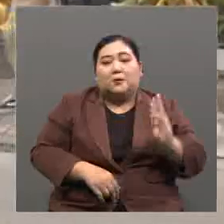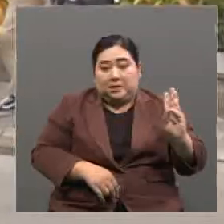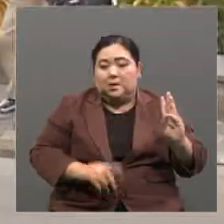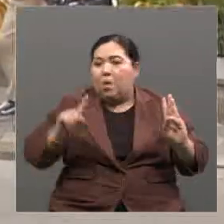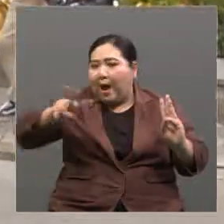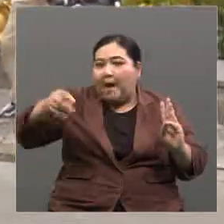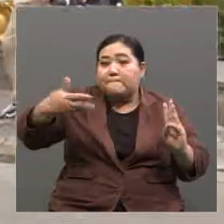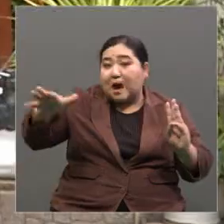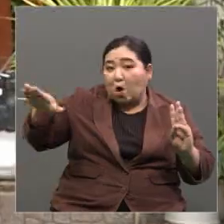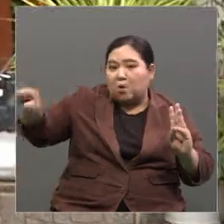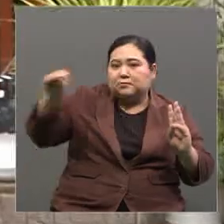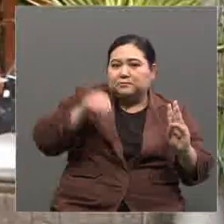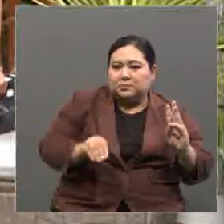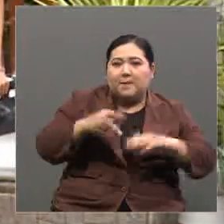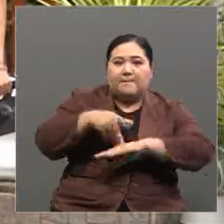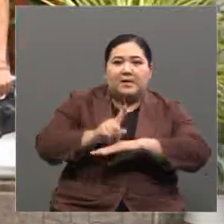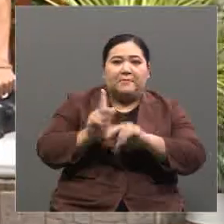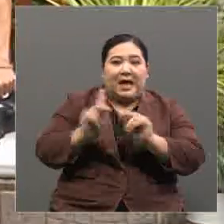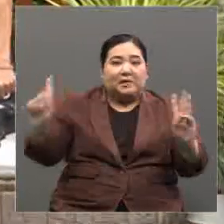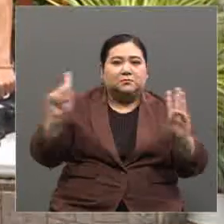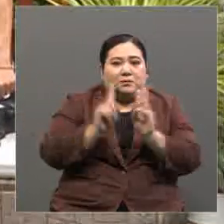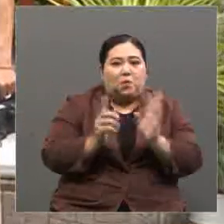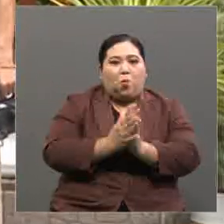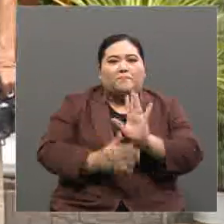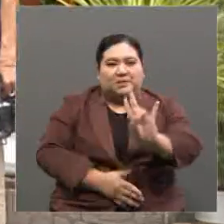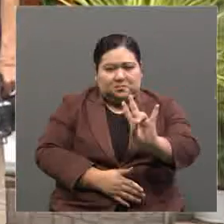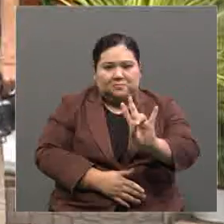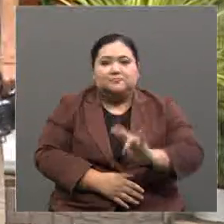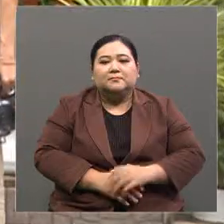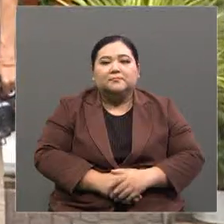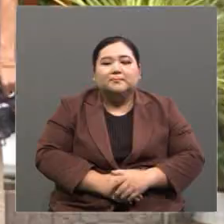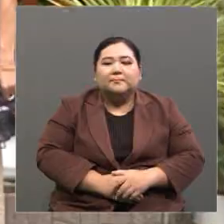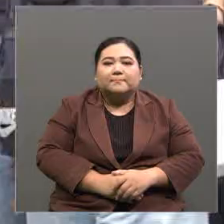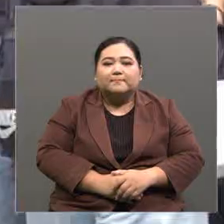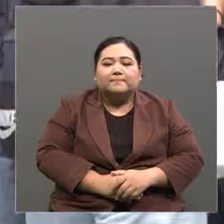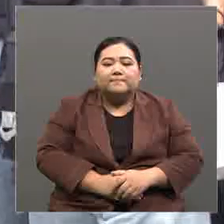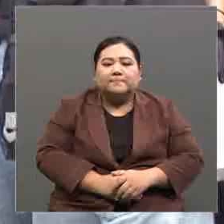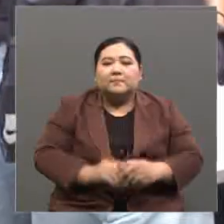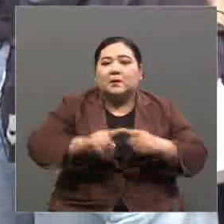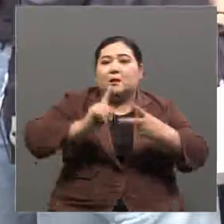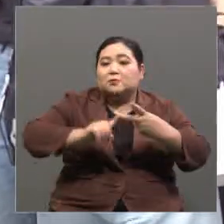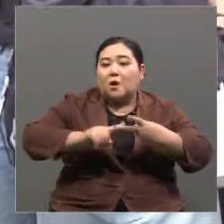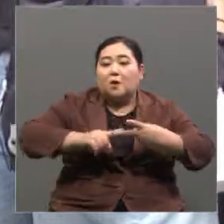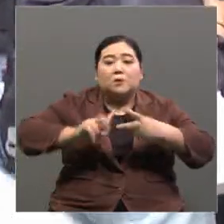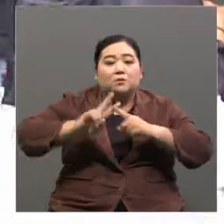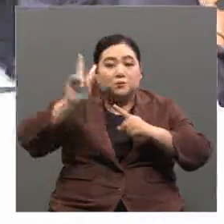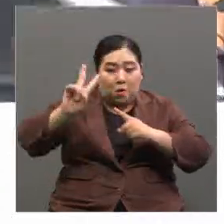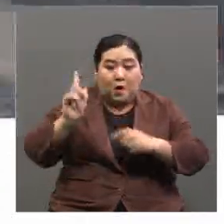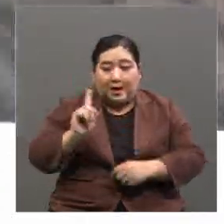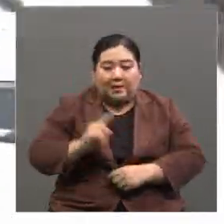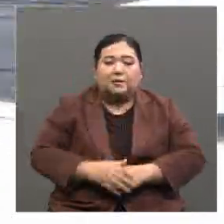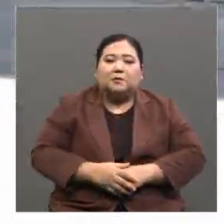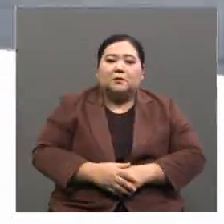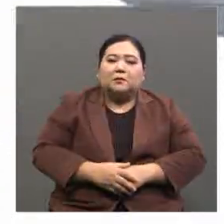เป็นประธานคณะกรรมการอีก 1คนรวมกันแล้วก็จะมี 7คนด้วยกันค่ะส่วนมติที่ 2คือขอให้องค์กรต้นสังกัดที่ถูก